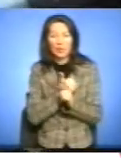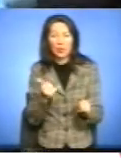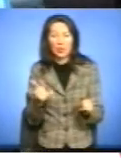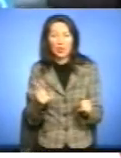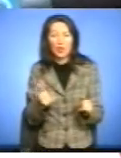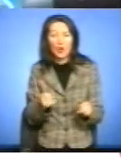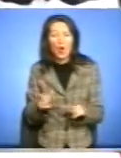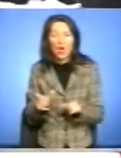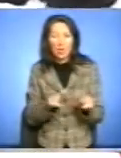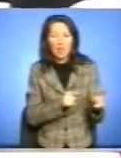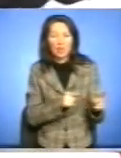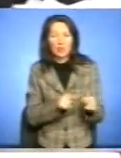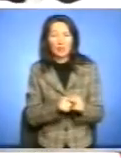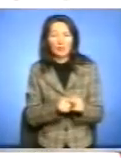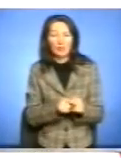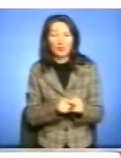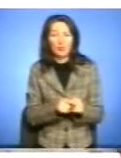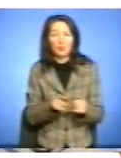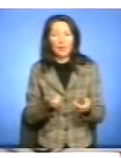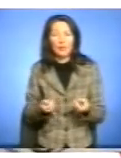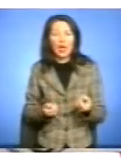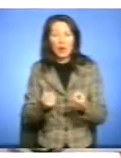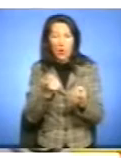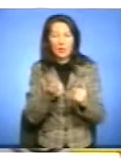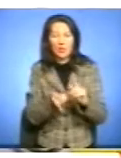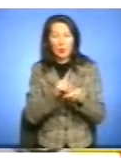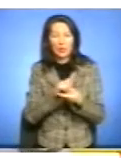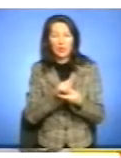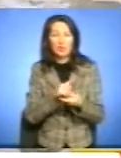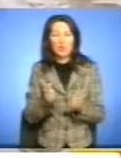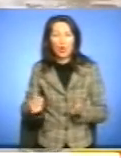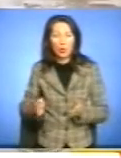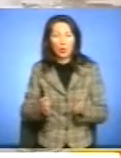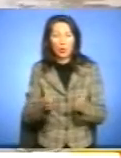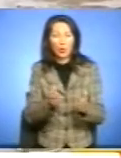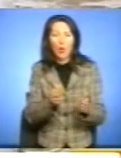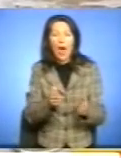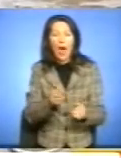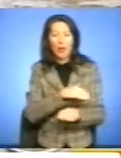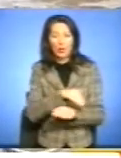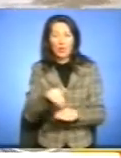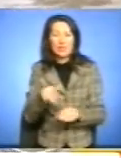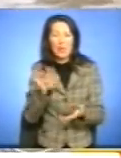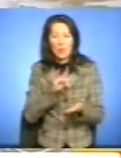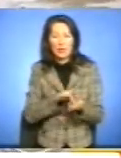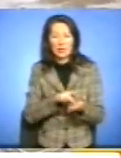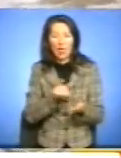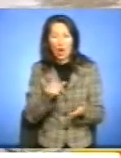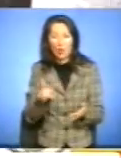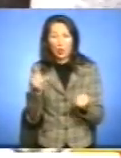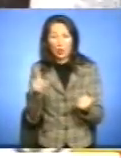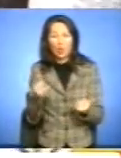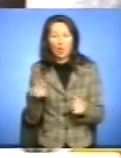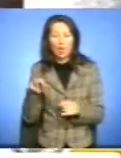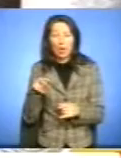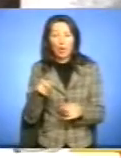Зимова резина. На ковзанки перетворилися і тротуари міста. Тернополяни сьогодні пересувалися вкрай обережно. Особливо